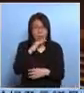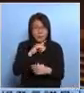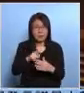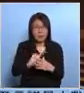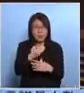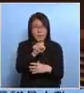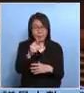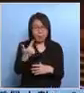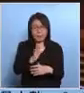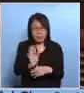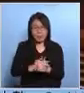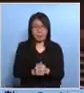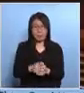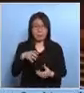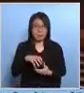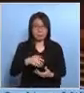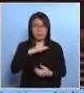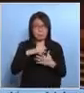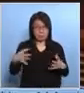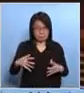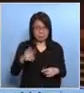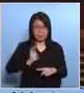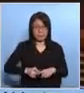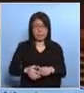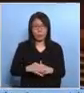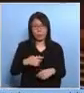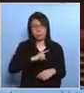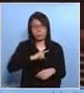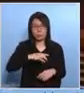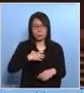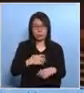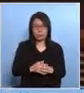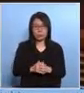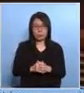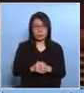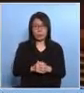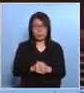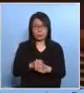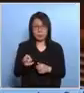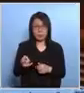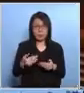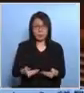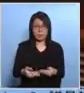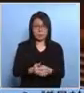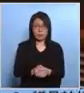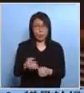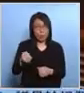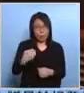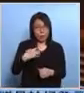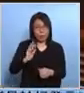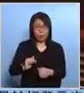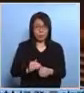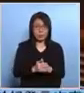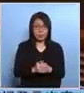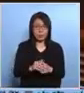其實可能有啲人會覺得壓力會大啲。雖然我就覺得即係。你而家話可以